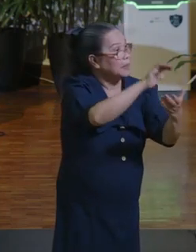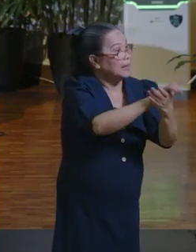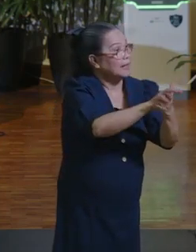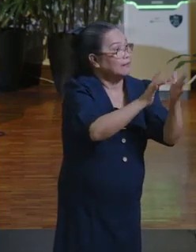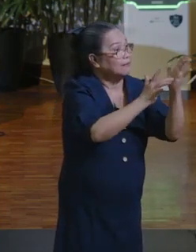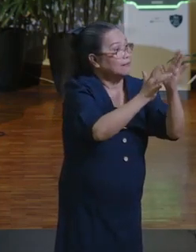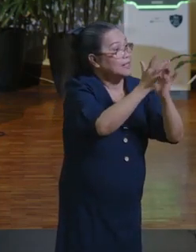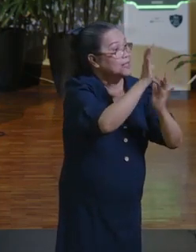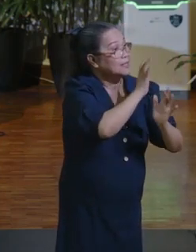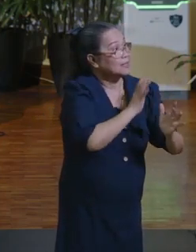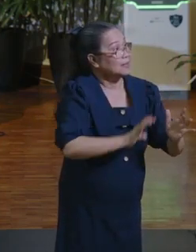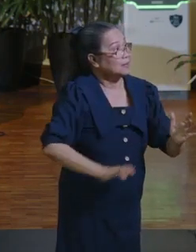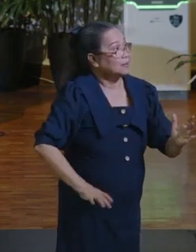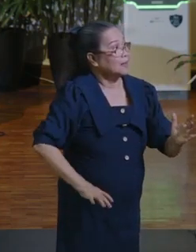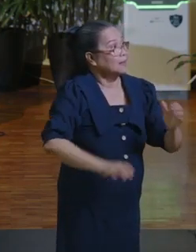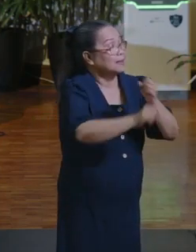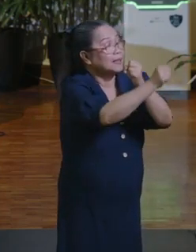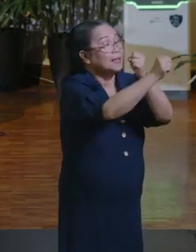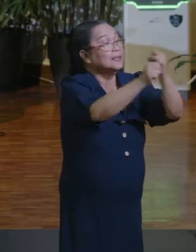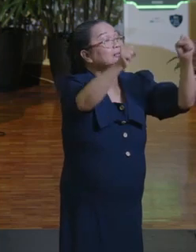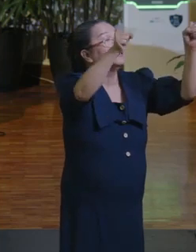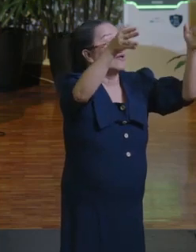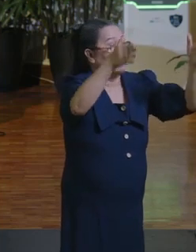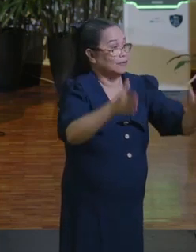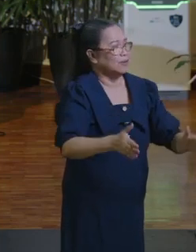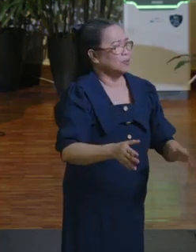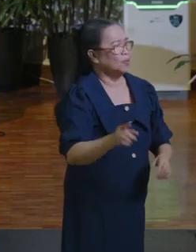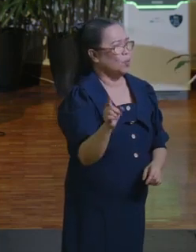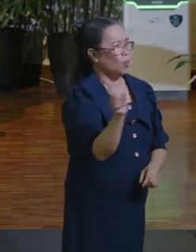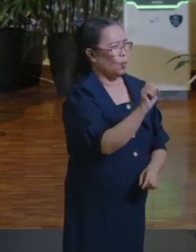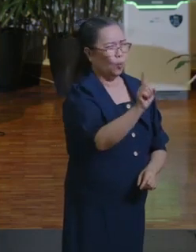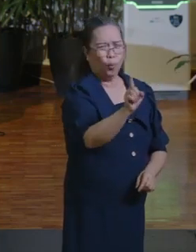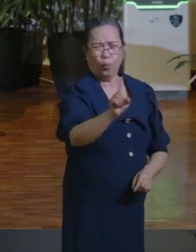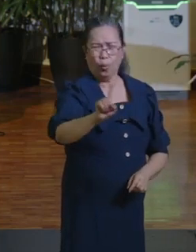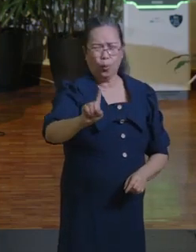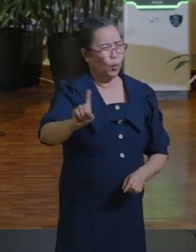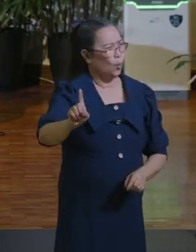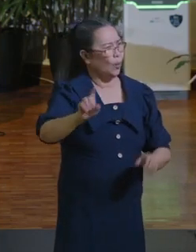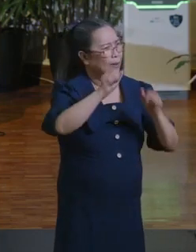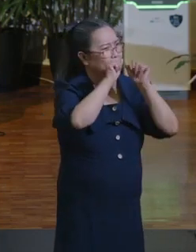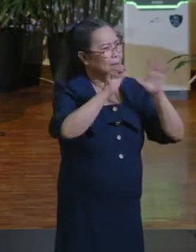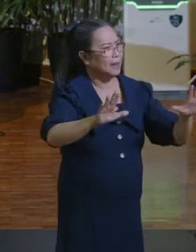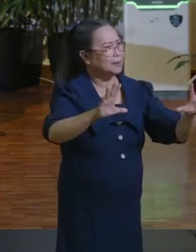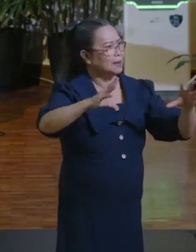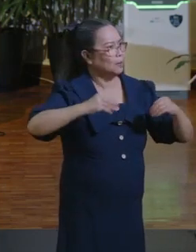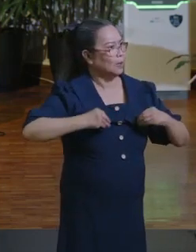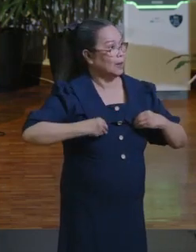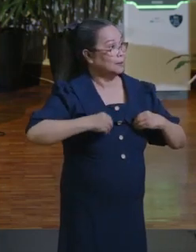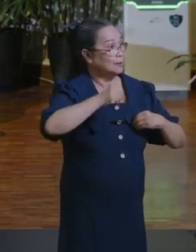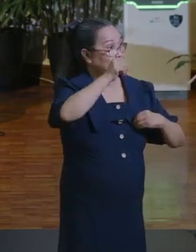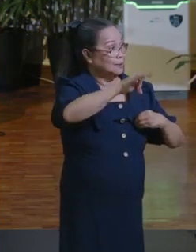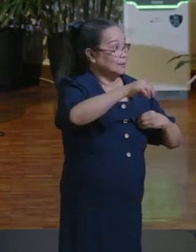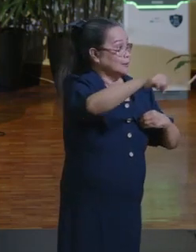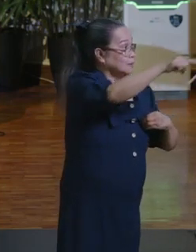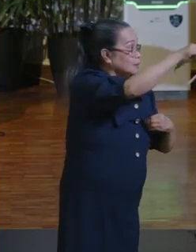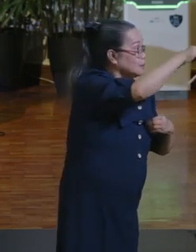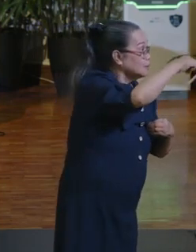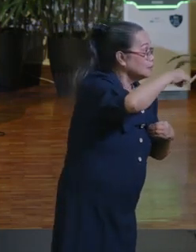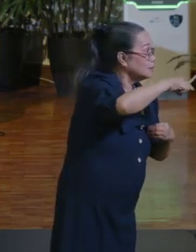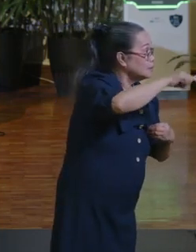Jesus bilang tagapagligtas. Ano ang mga pagpapalang ating matatamo kung tayo